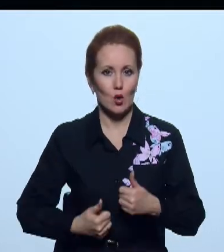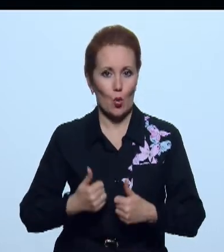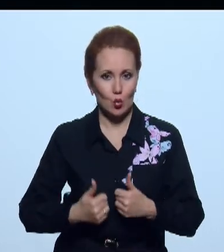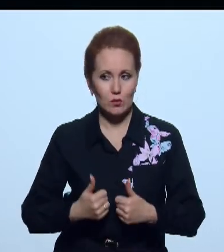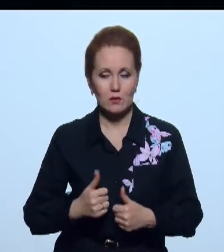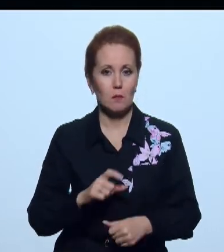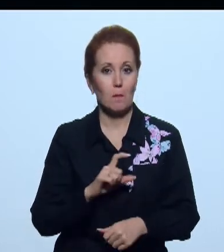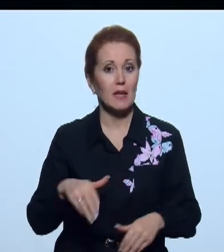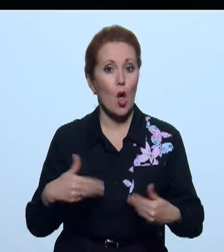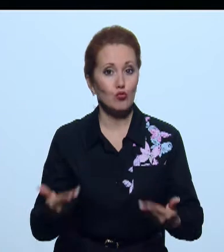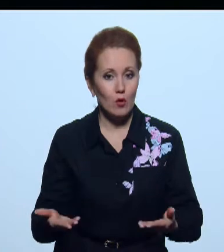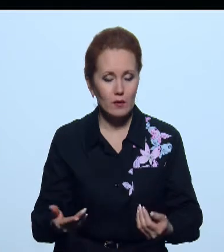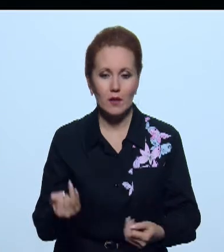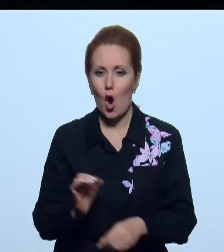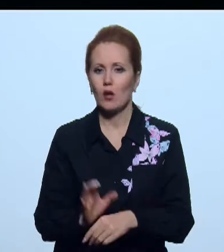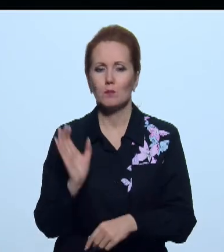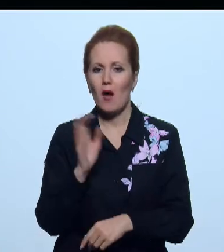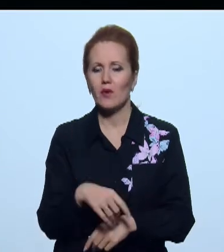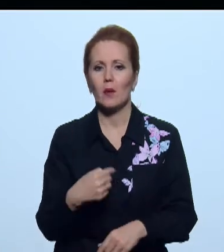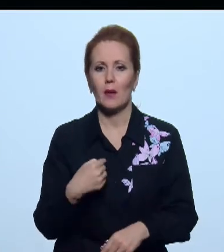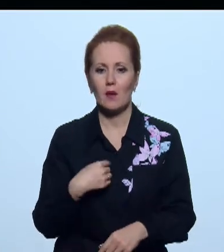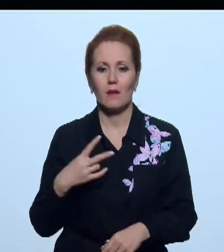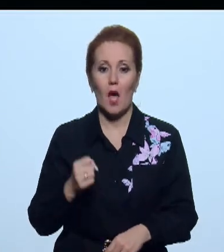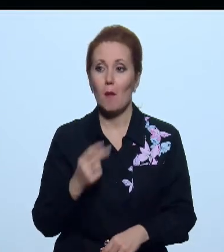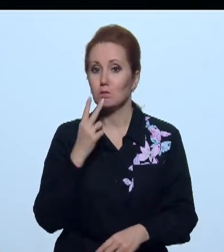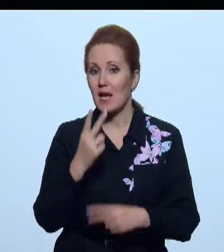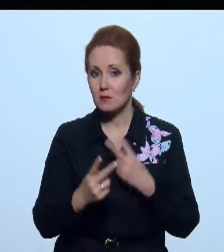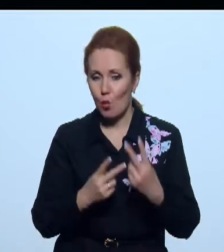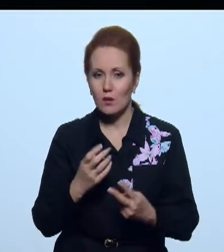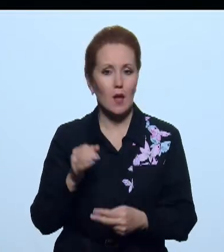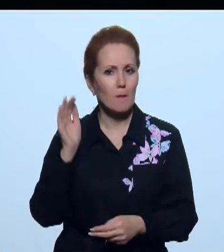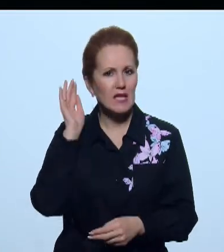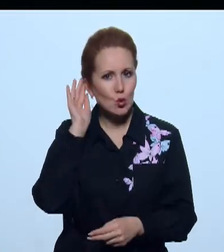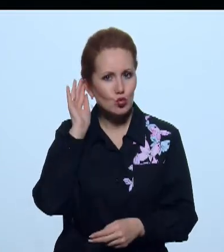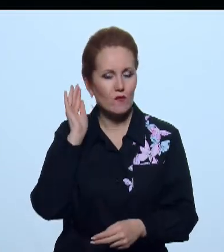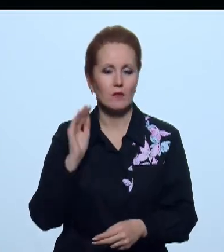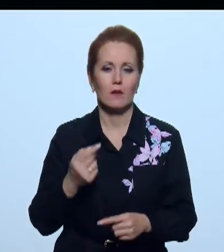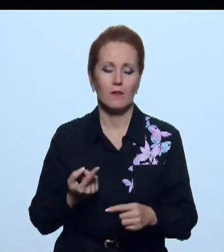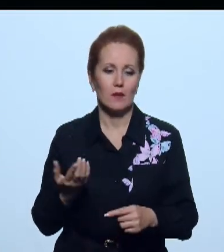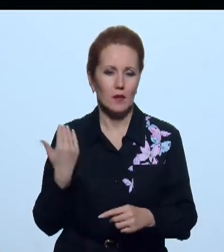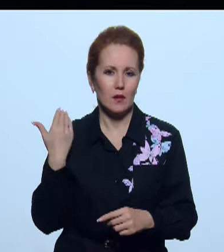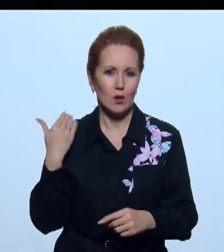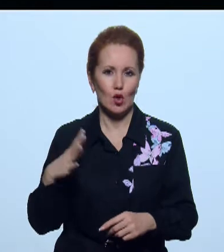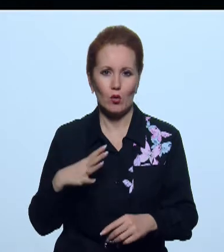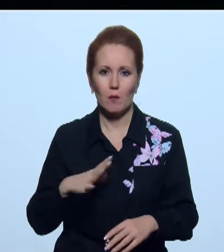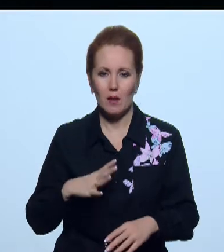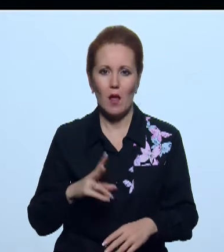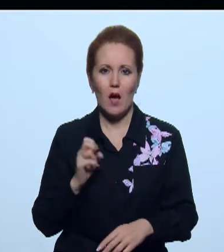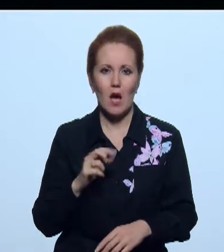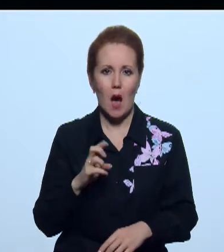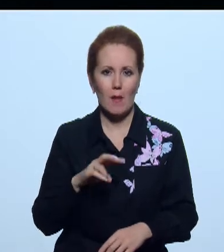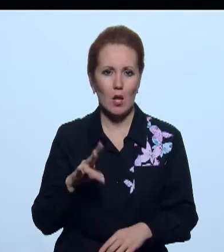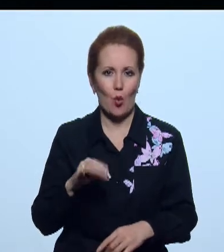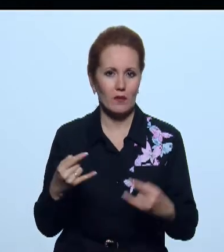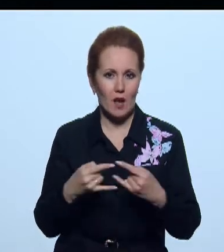предложения и отправила меня на просмотр и на прослушивание. Это тогда было кабельное телевидение,